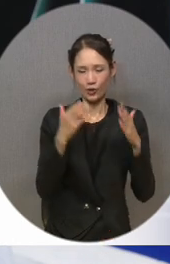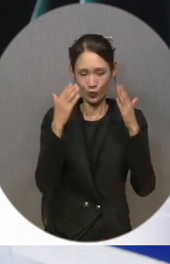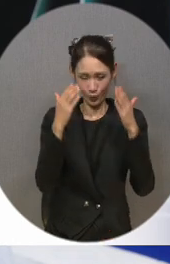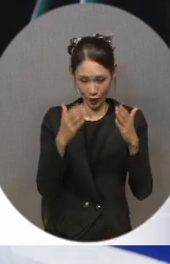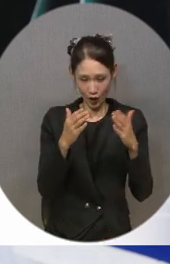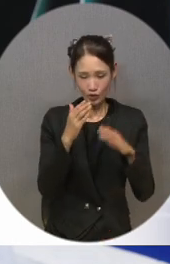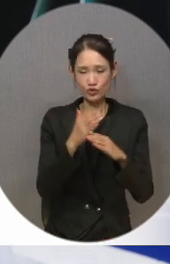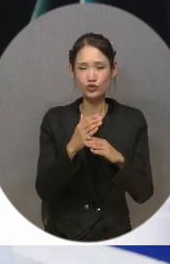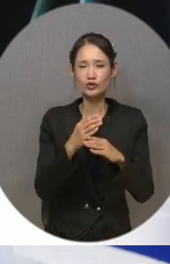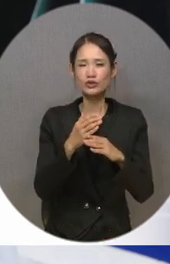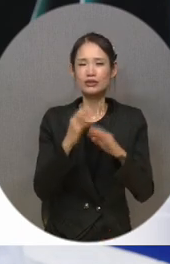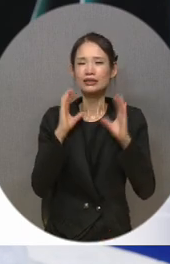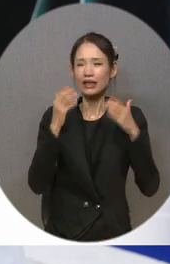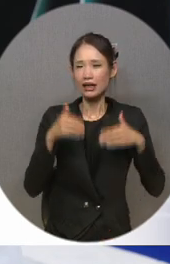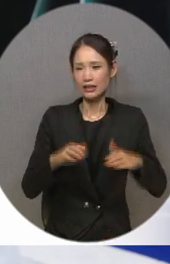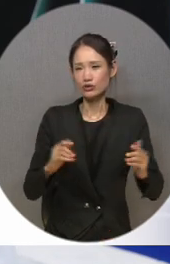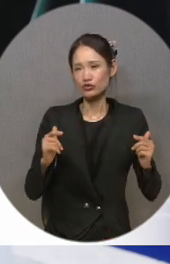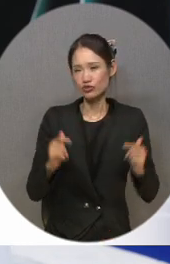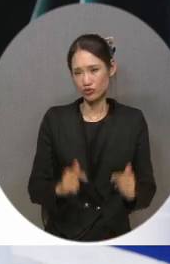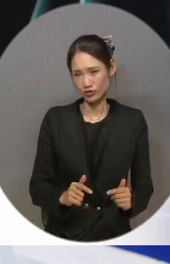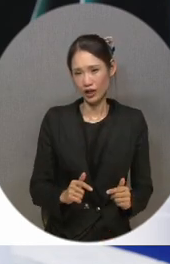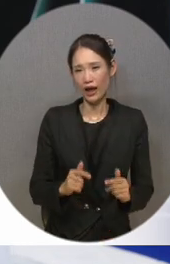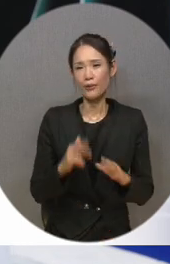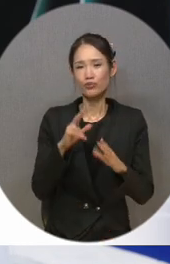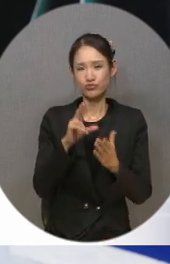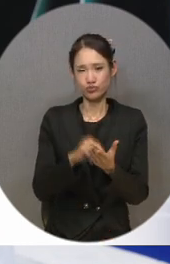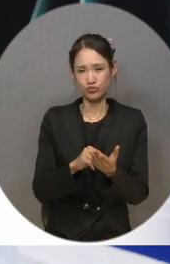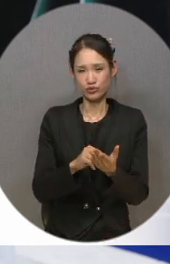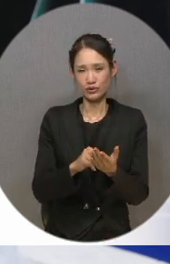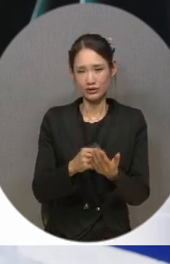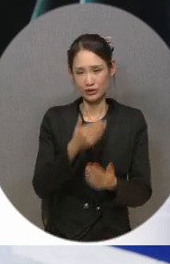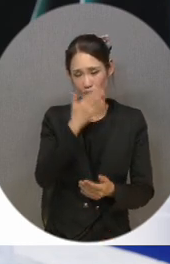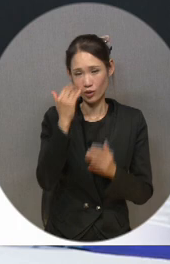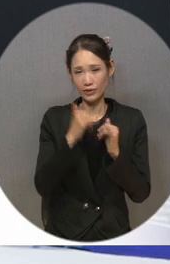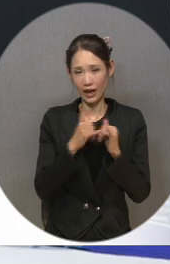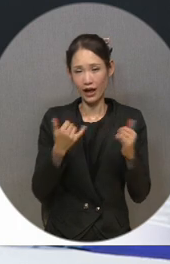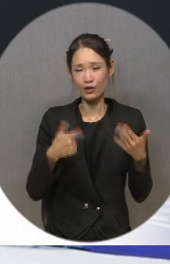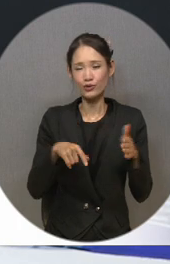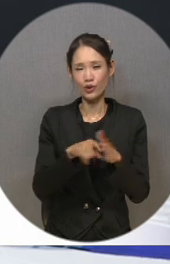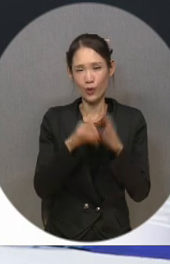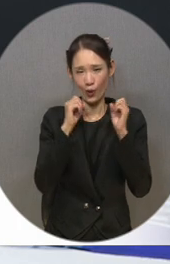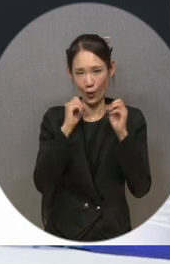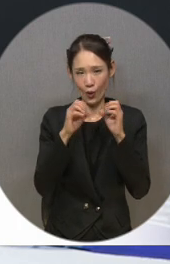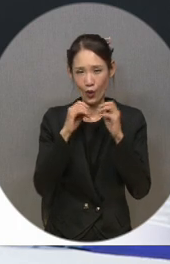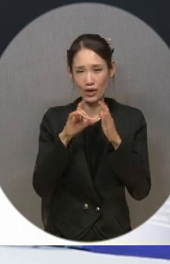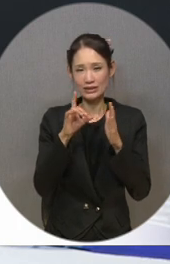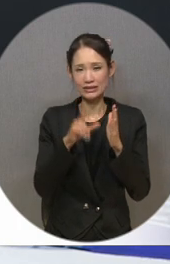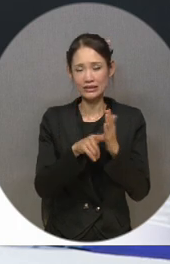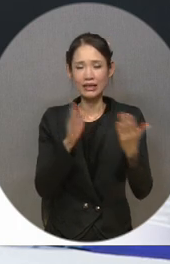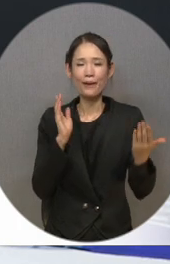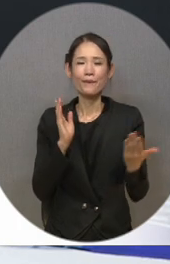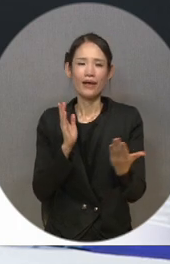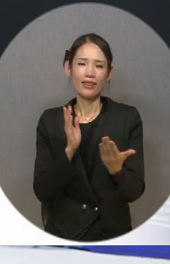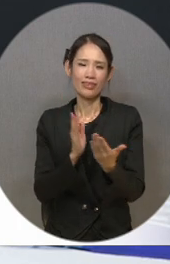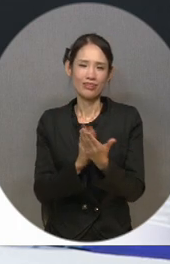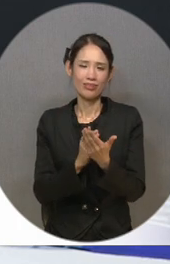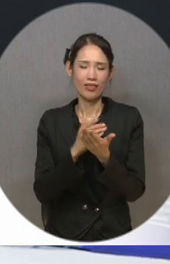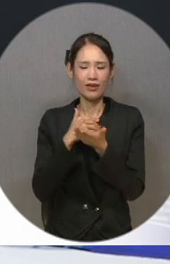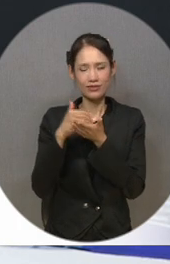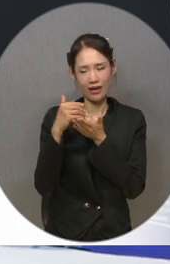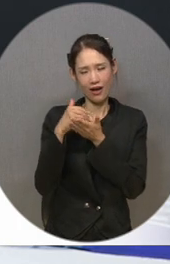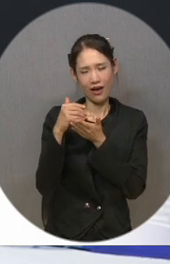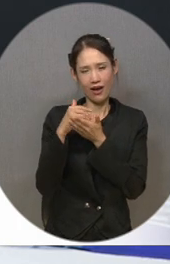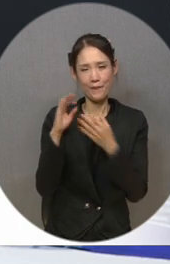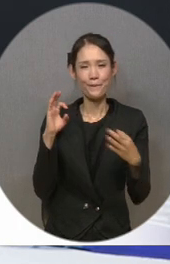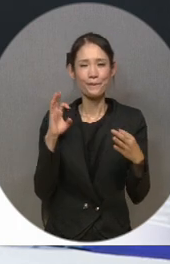되고 있는 저출산 문제에 젊은 사람들한테 홍보대에서 우리 시대에 부응하는 그러한 작가로